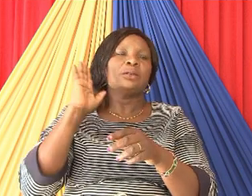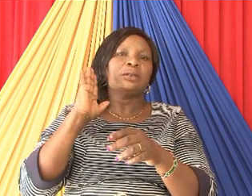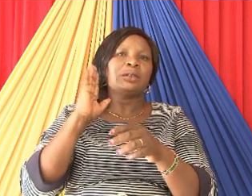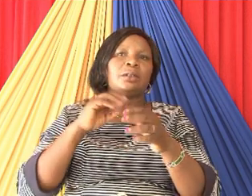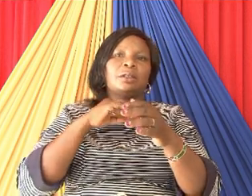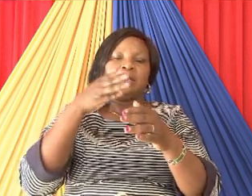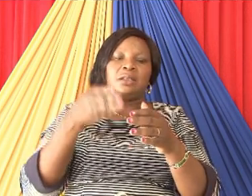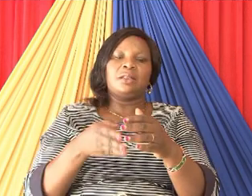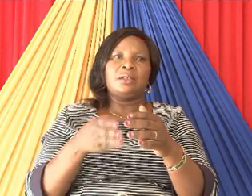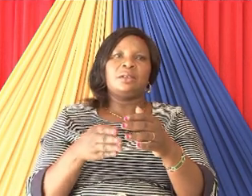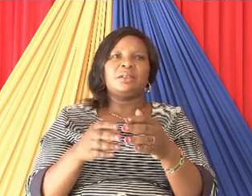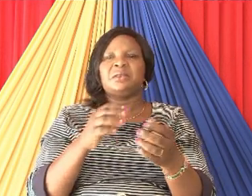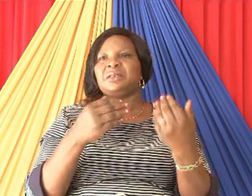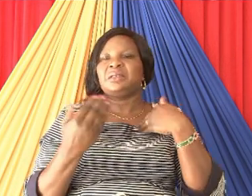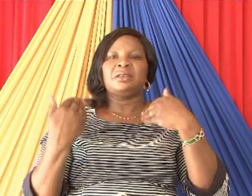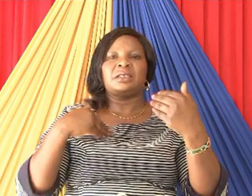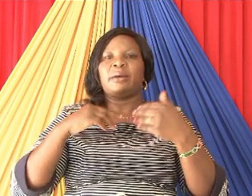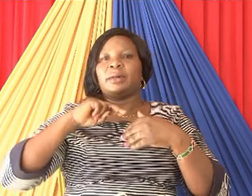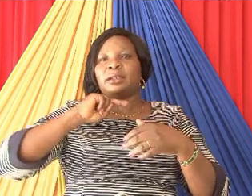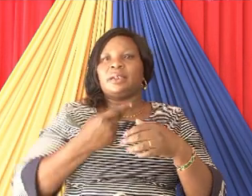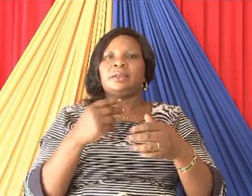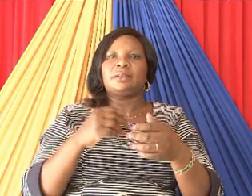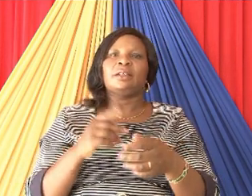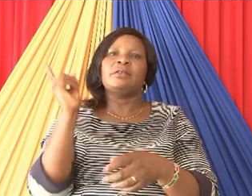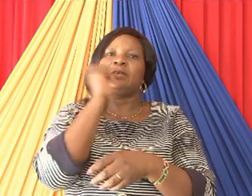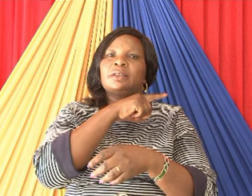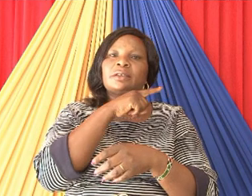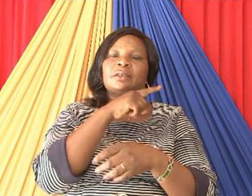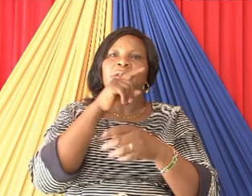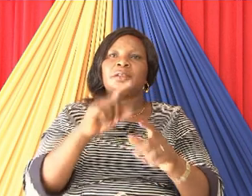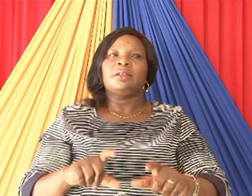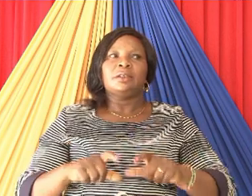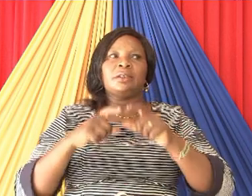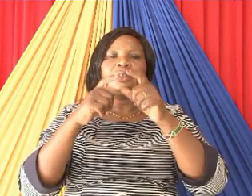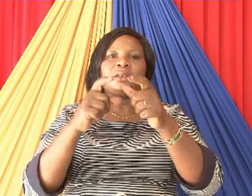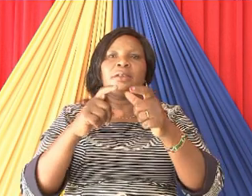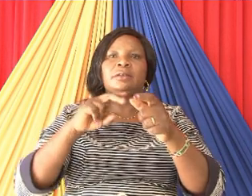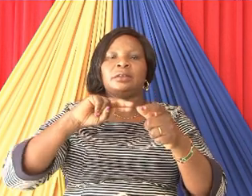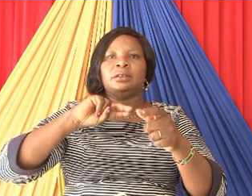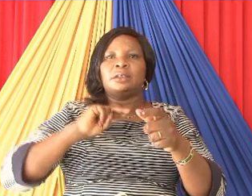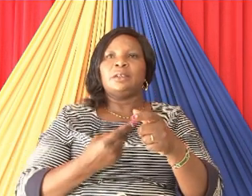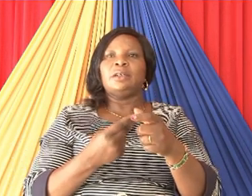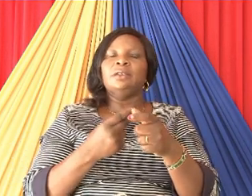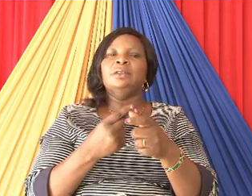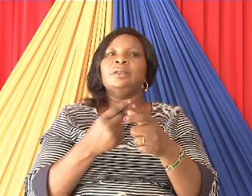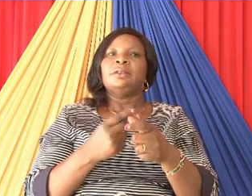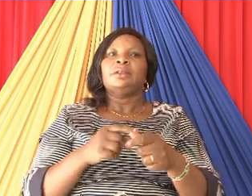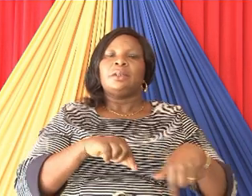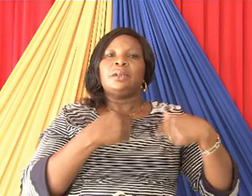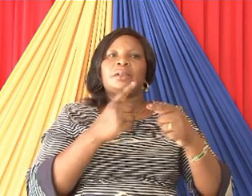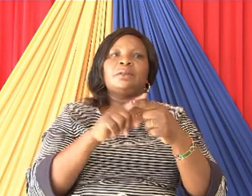mambo haya ambayo yanatuhuru na kutusumbua yako nyuma yetu, tupatie roho hiyo tubu dhambi zetu ambazo tulikuwa